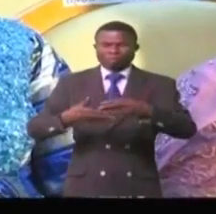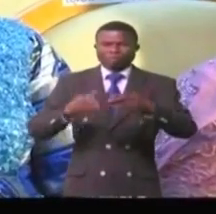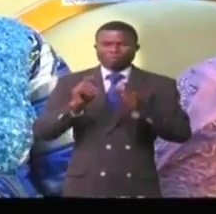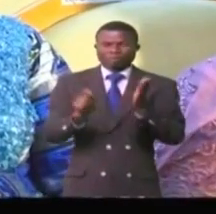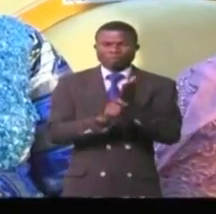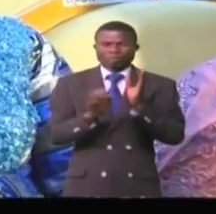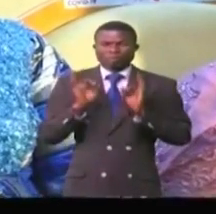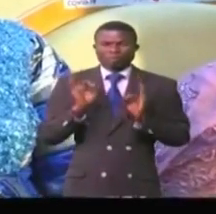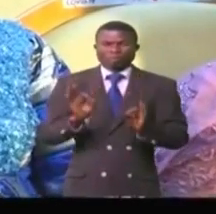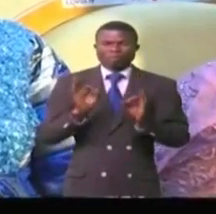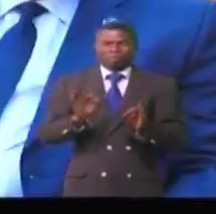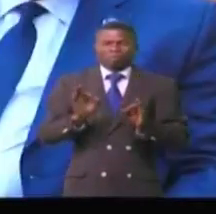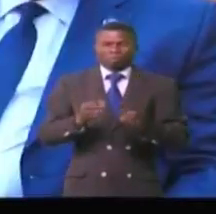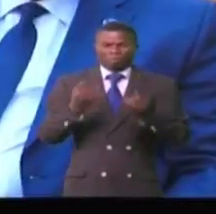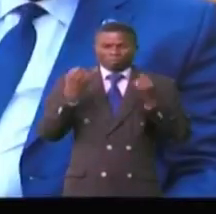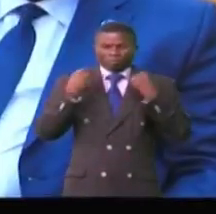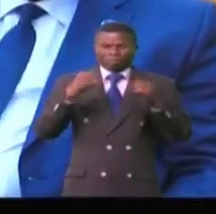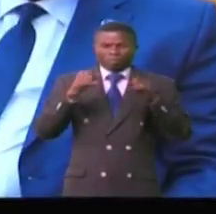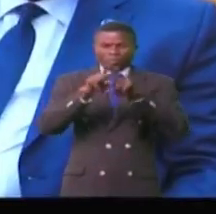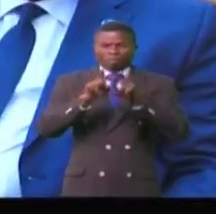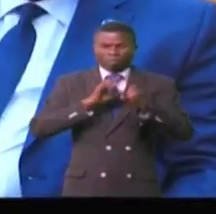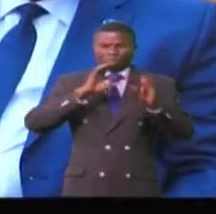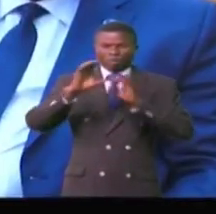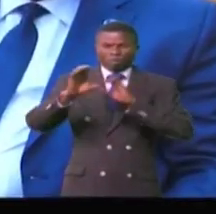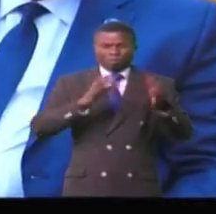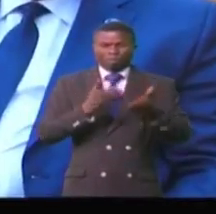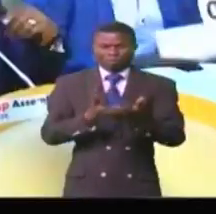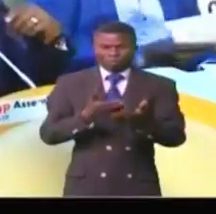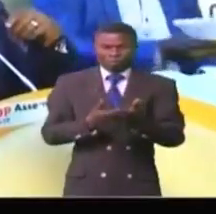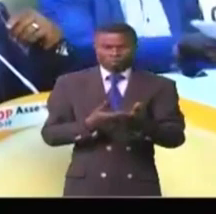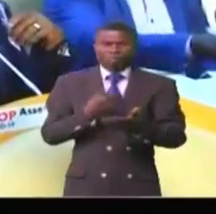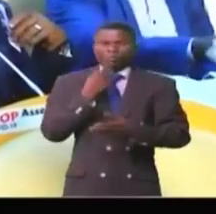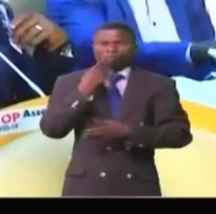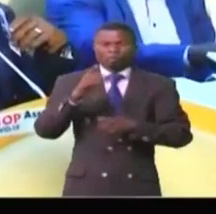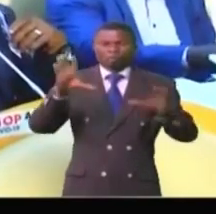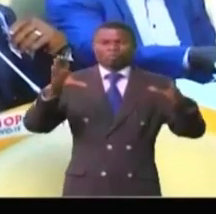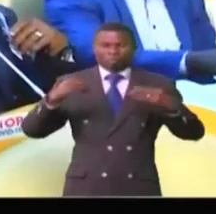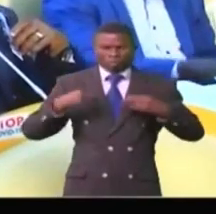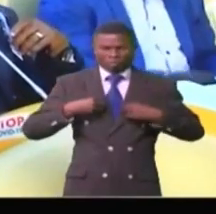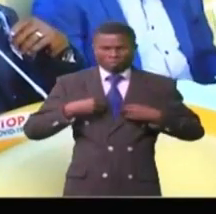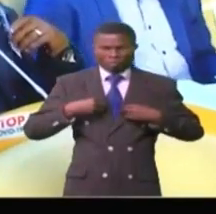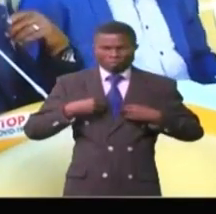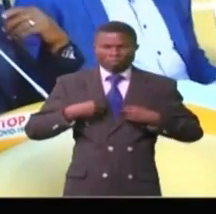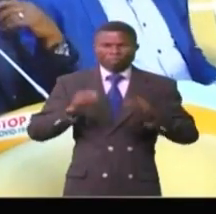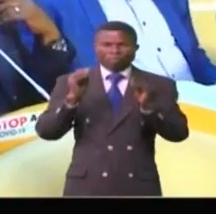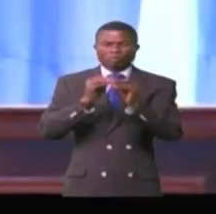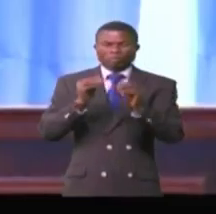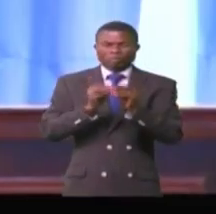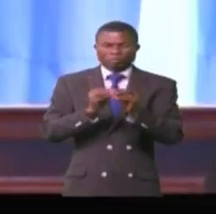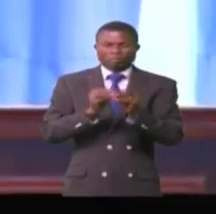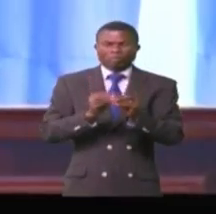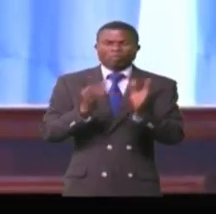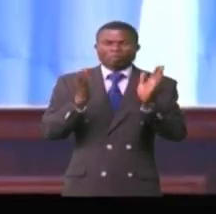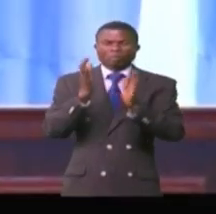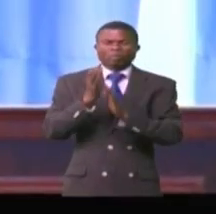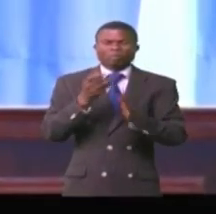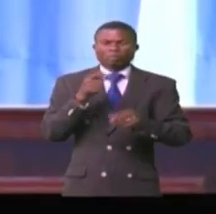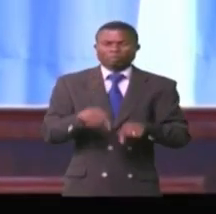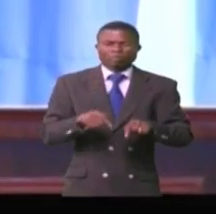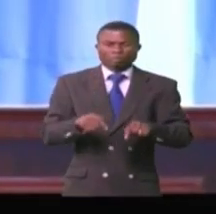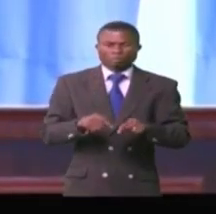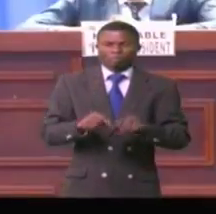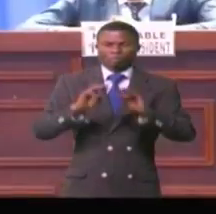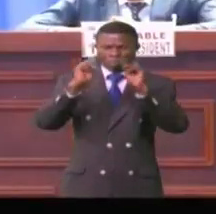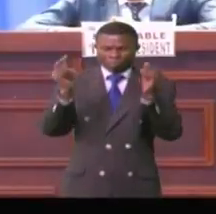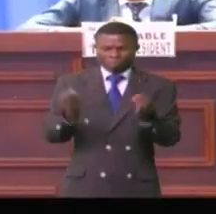technologies de l'information et de la communication. Déclarée recevable par la plénière le 16 mai dernier, la commission